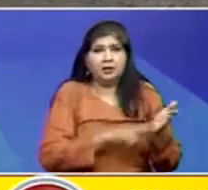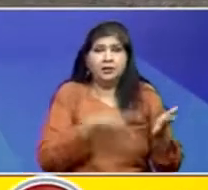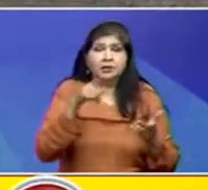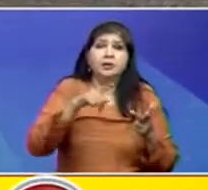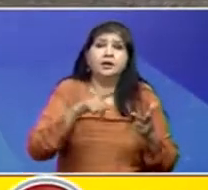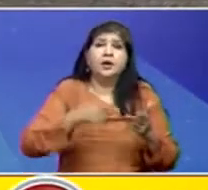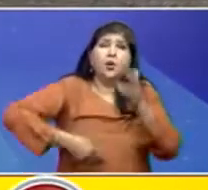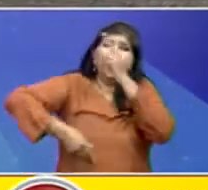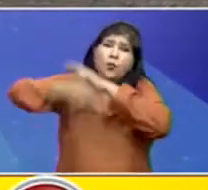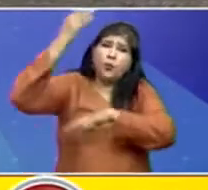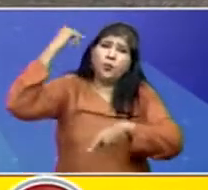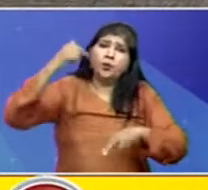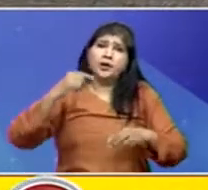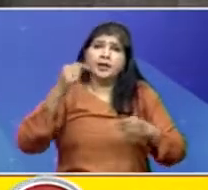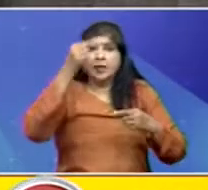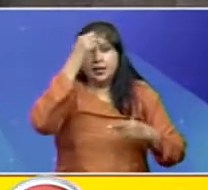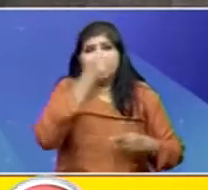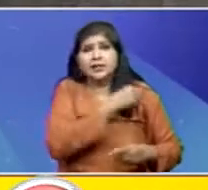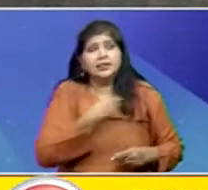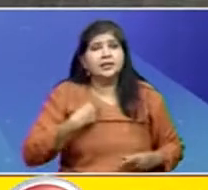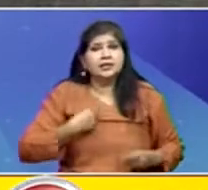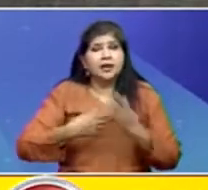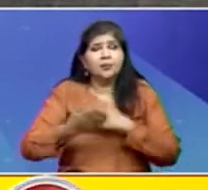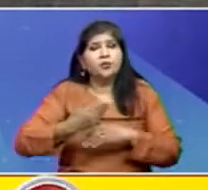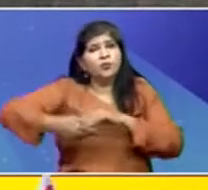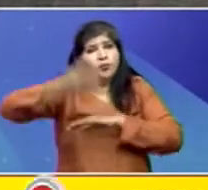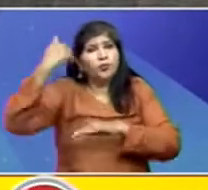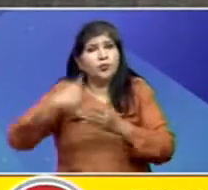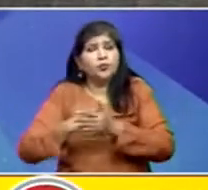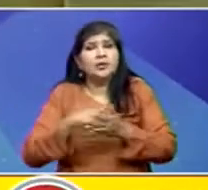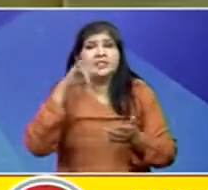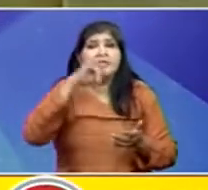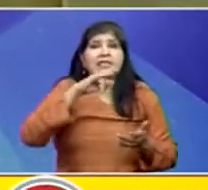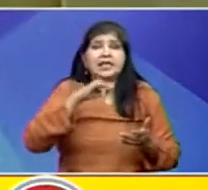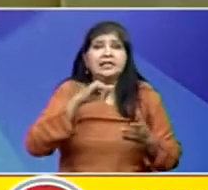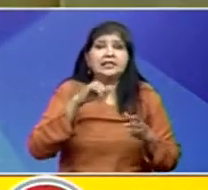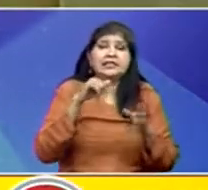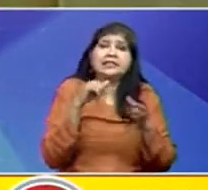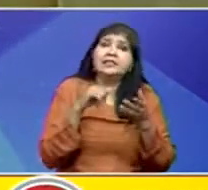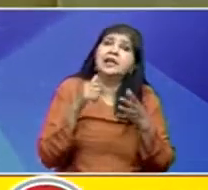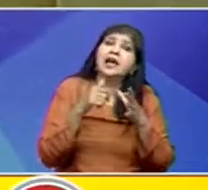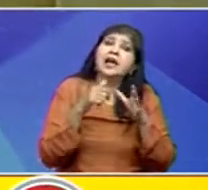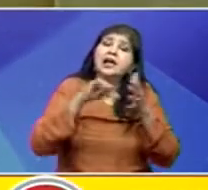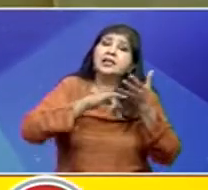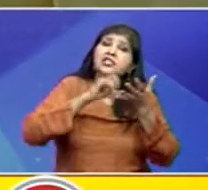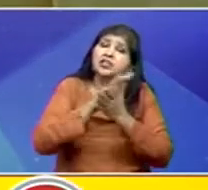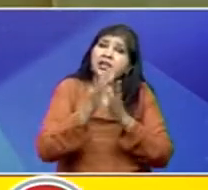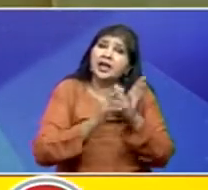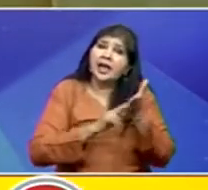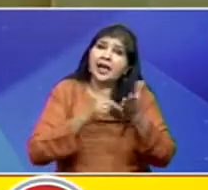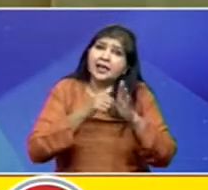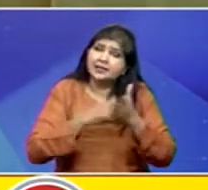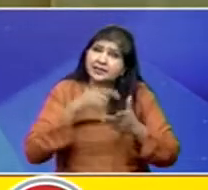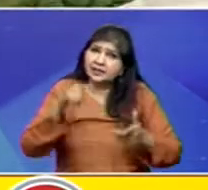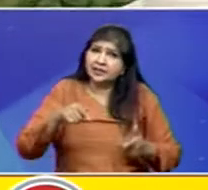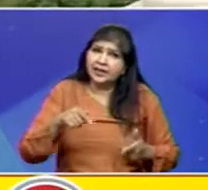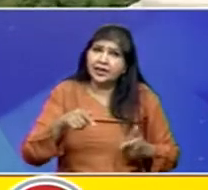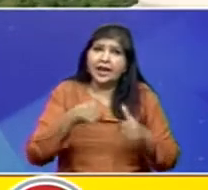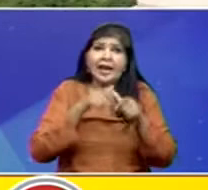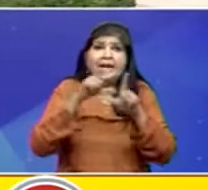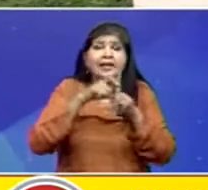पूर्वर छठी शताब्दी के सिक्के मोजूद हैं तो दूसरी तरफ इमनी भी मोजूद है